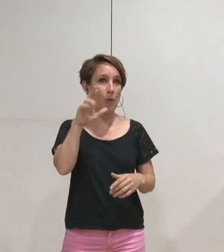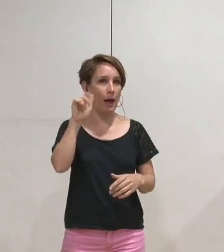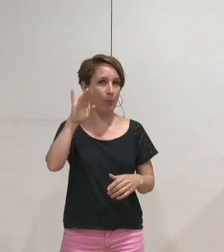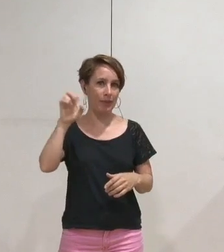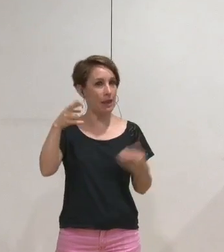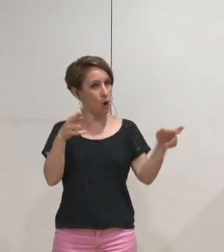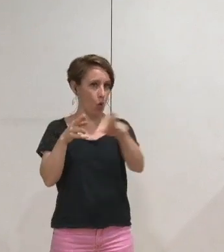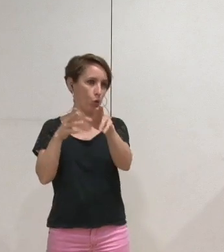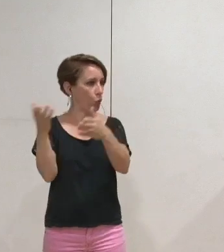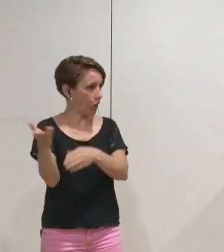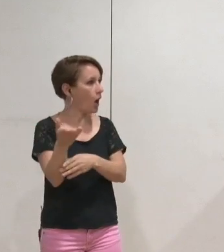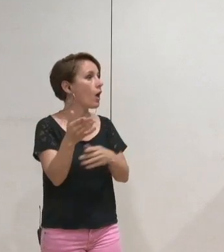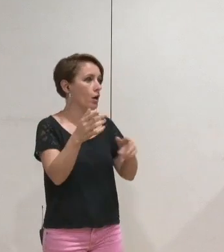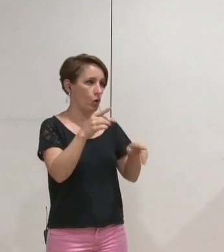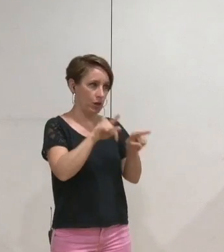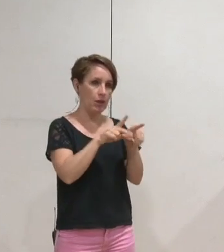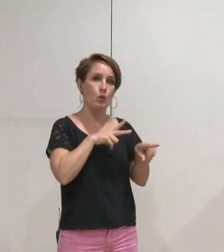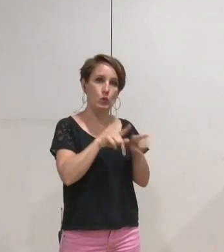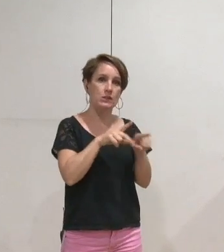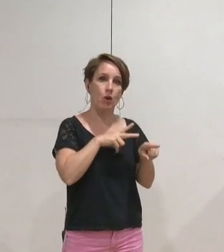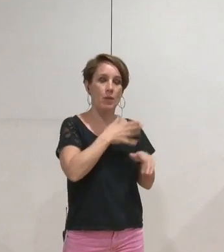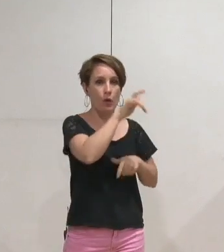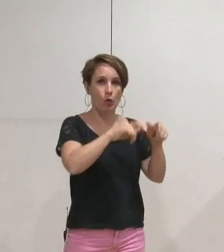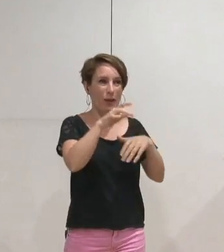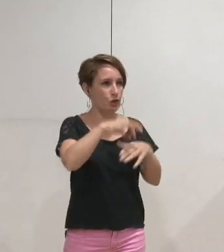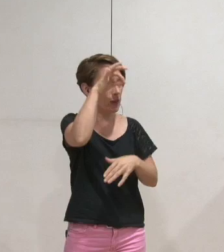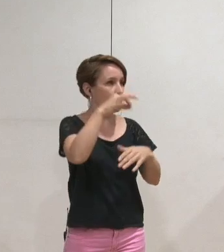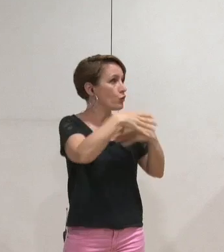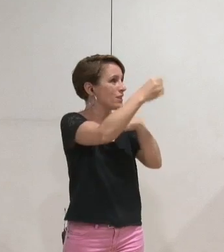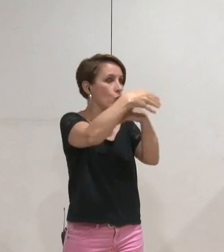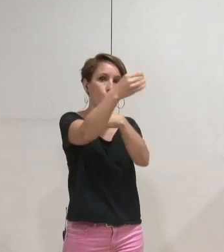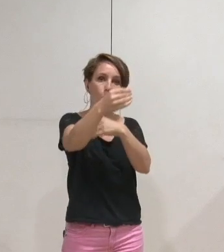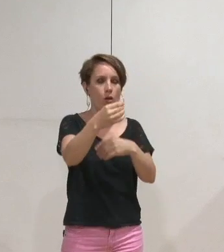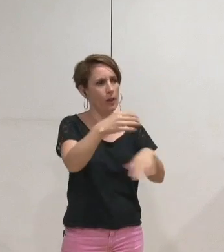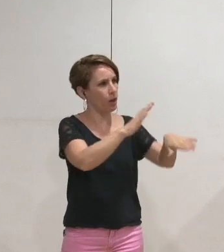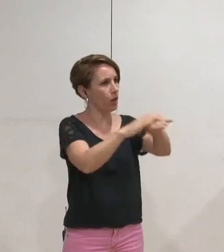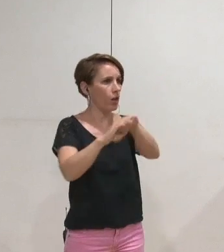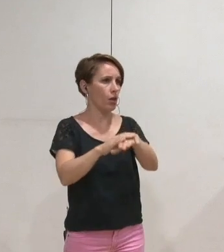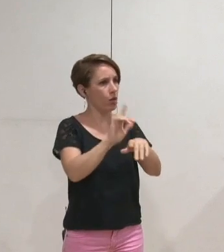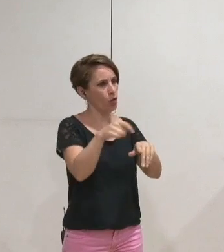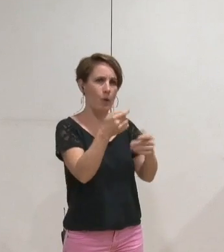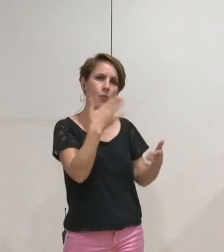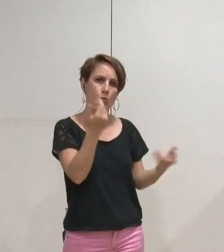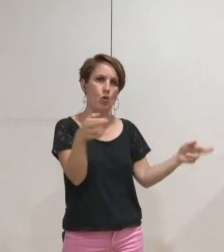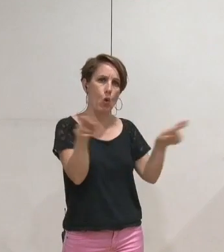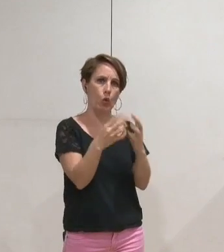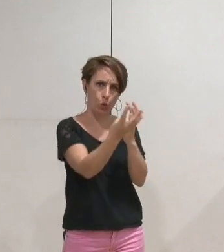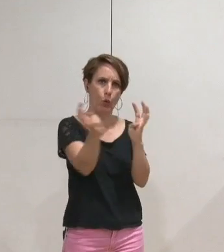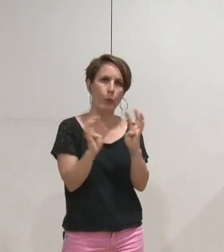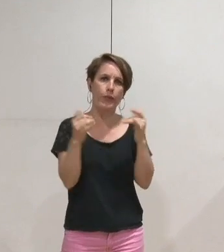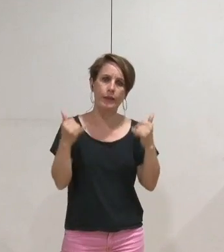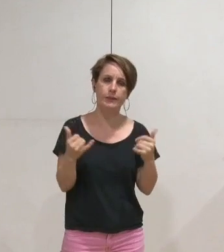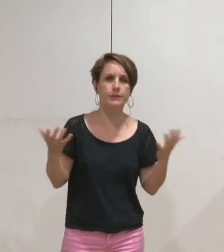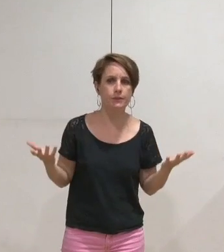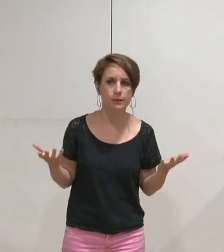que voilà peut-être qu'il pourrai réfléchir à l'idée que leur place est dans cette assemblée plutôt que